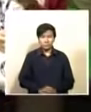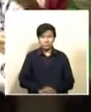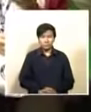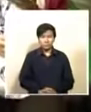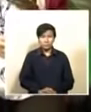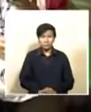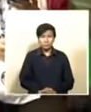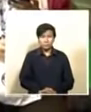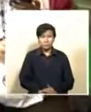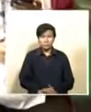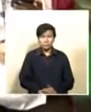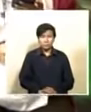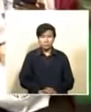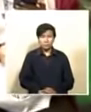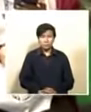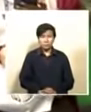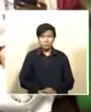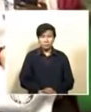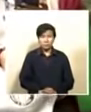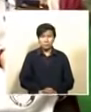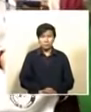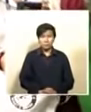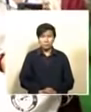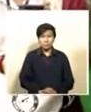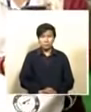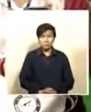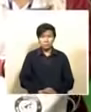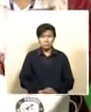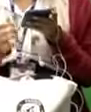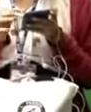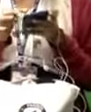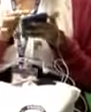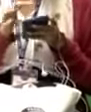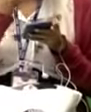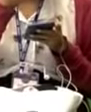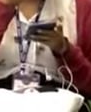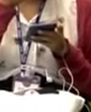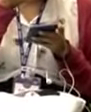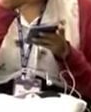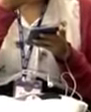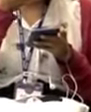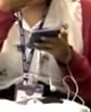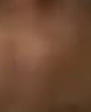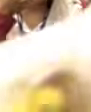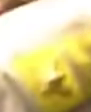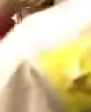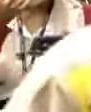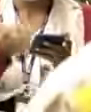ต่อเนื่องกันกับสิ่งที่วันนี้ได้มีการประชุมครับกับเรียนเชิญครับท่านครับ